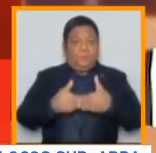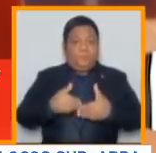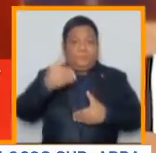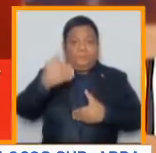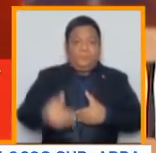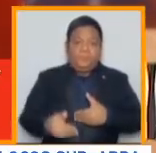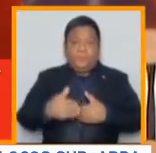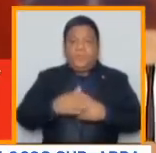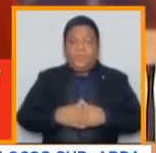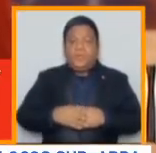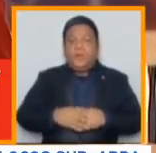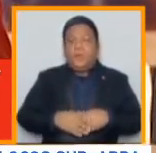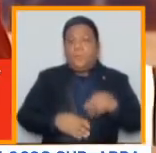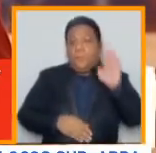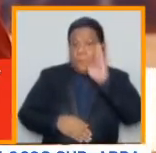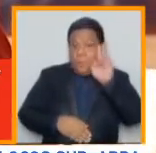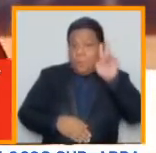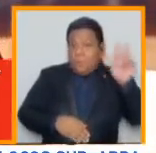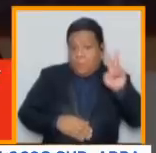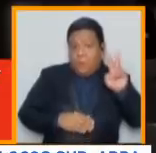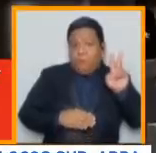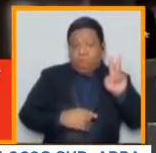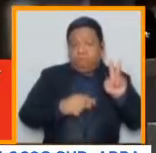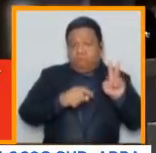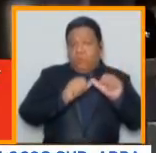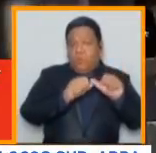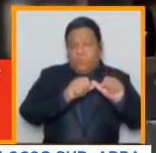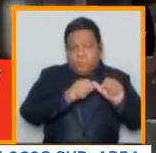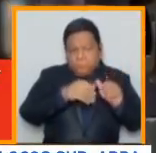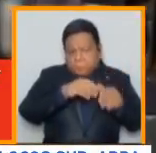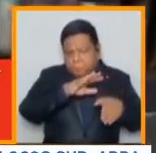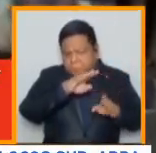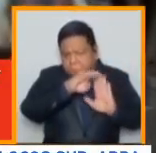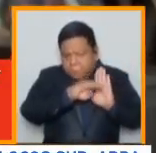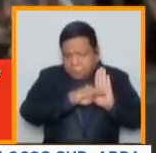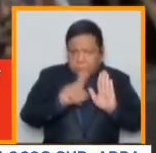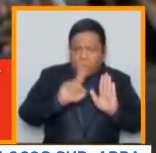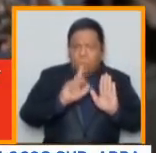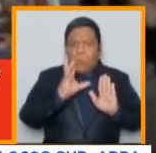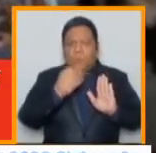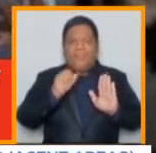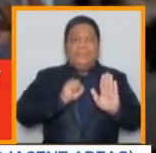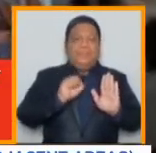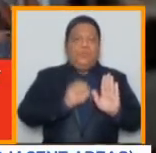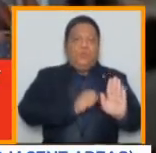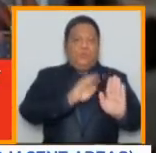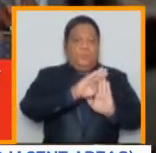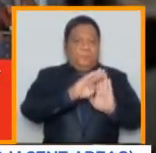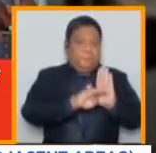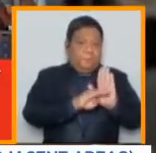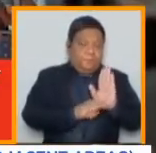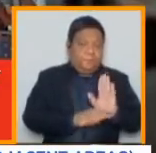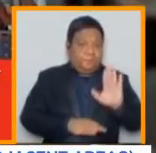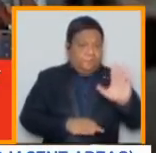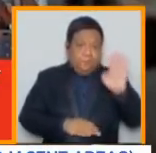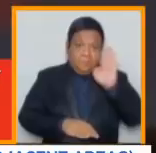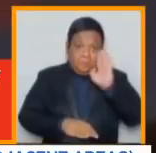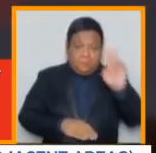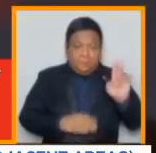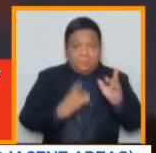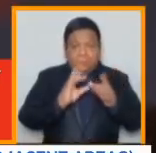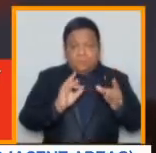ang listahan ng kanilang mga senatorial candidates. Ayon sa kampo ni Marcos, bumubuo sila ng unity ticket sa ilalim